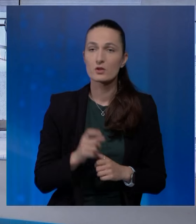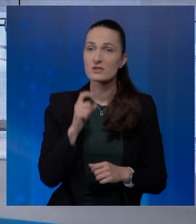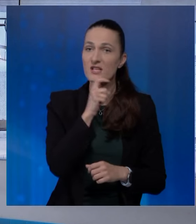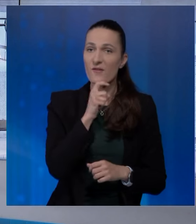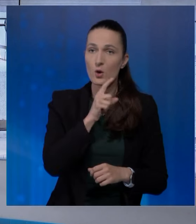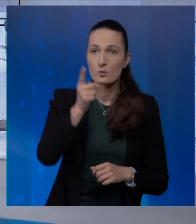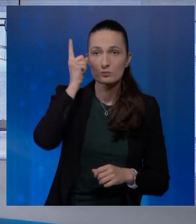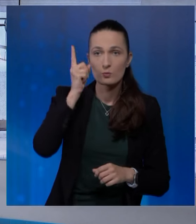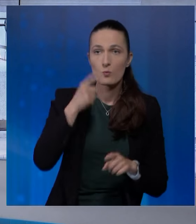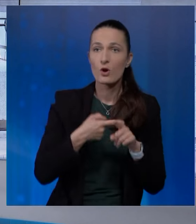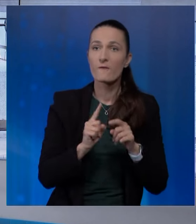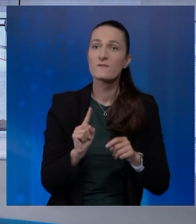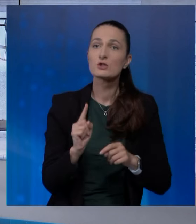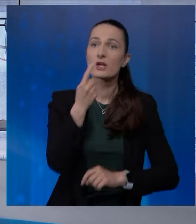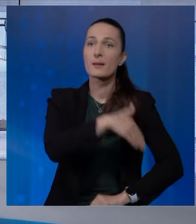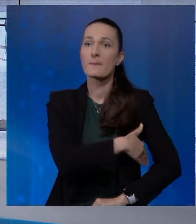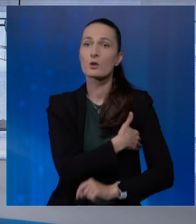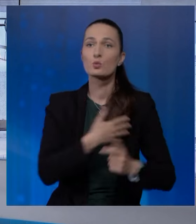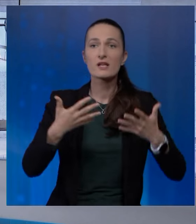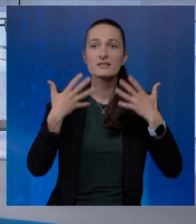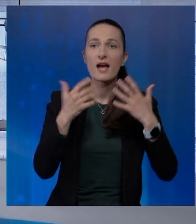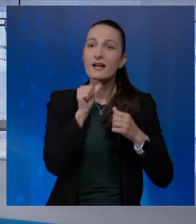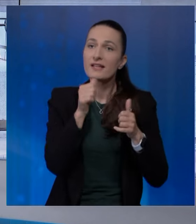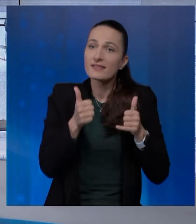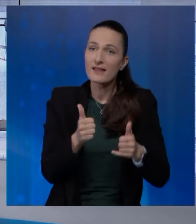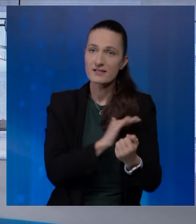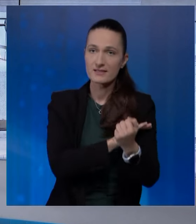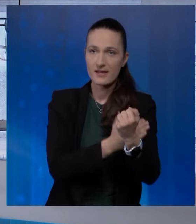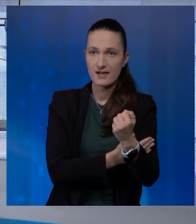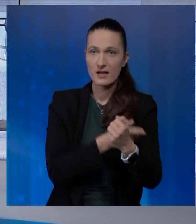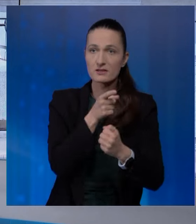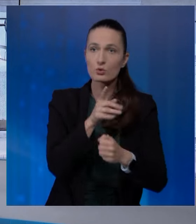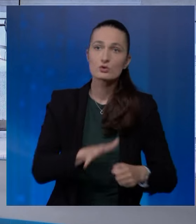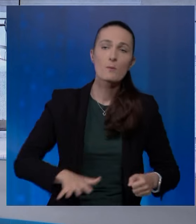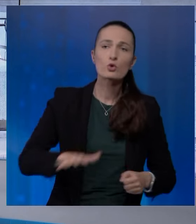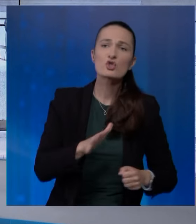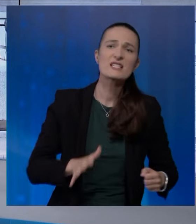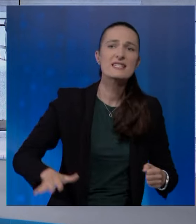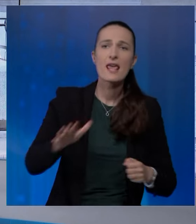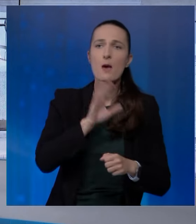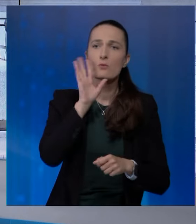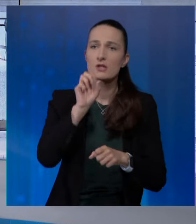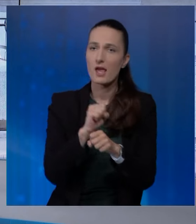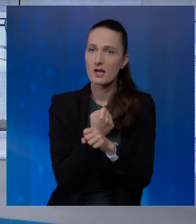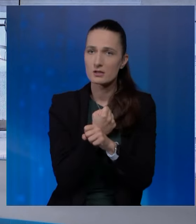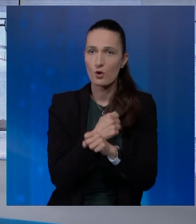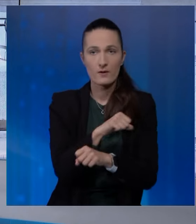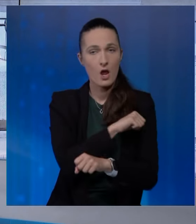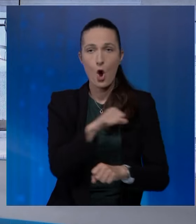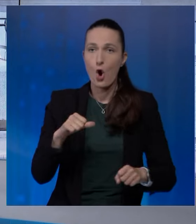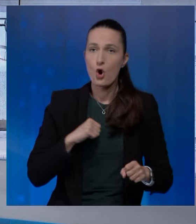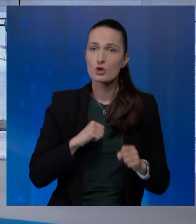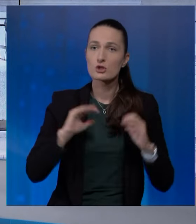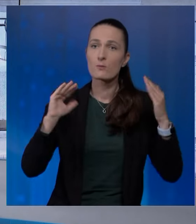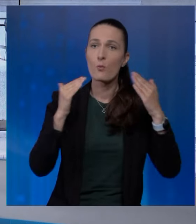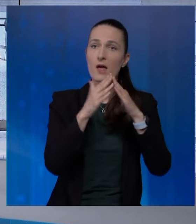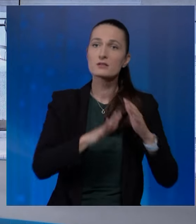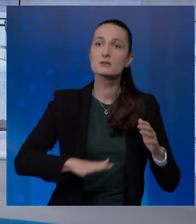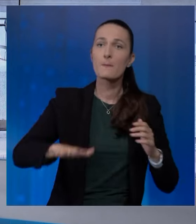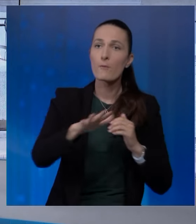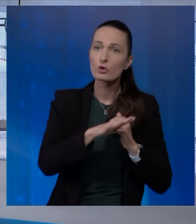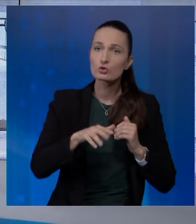Crveno upozorenje zbog visokih temperatura zraka i danas je na snazi i to za područje cijele Bosne i Hercegovine, osim